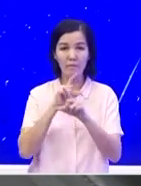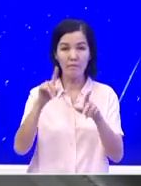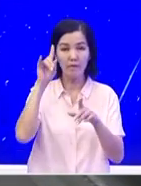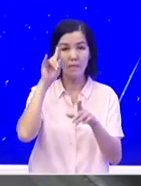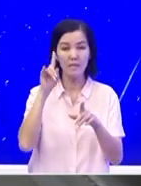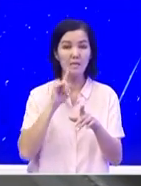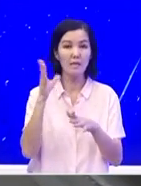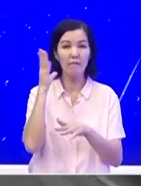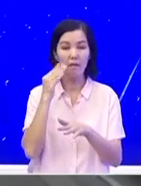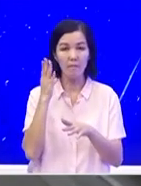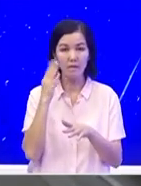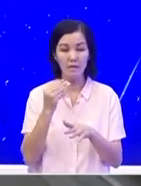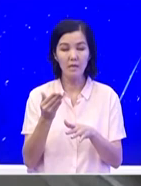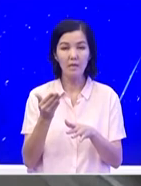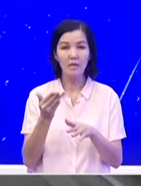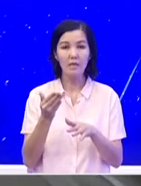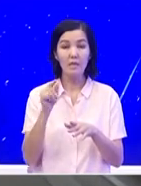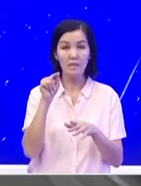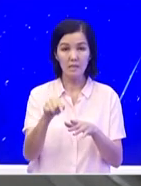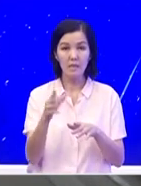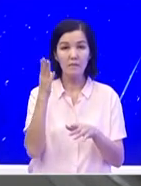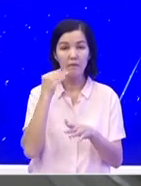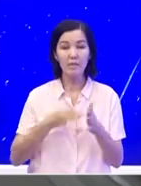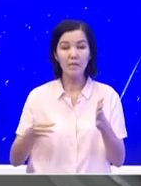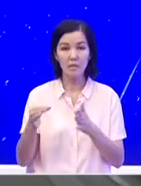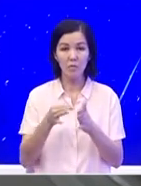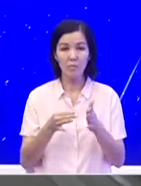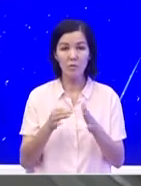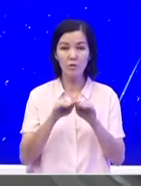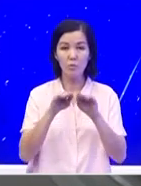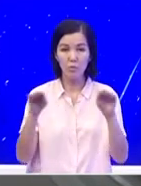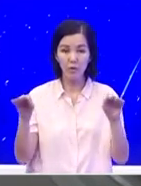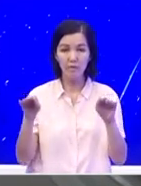в Алмате и здесь, в Алматинской области,